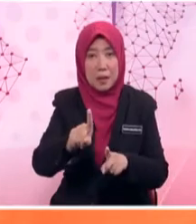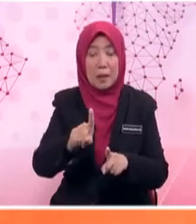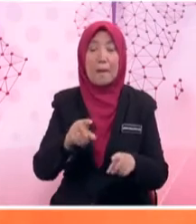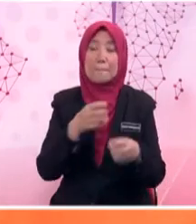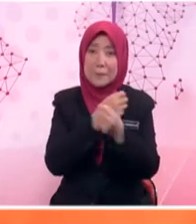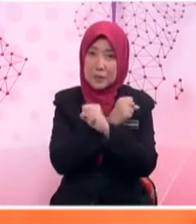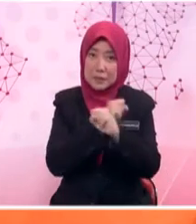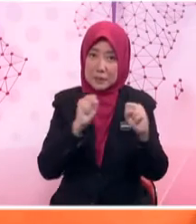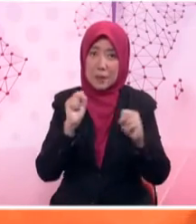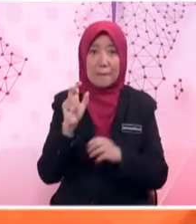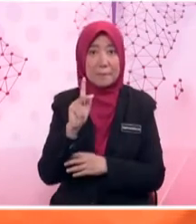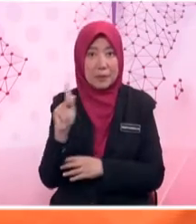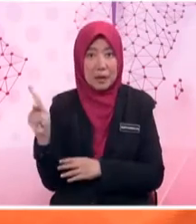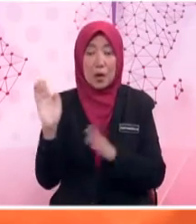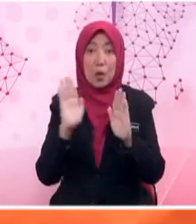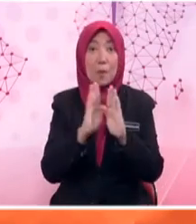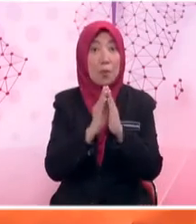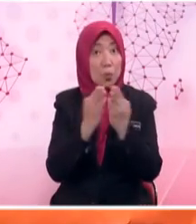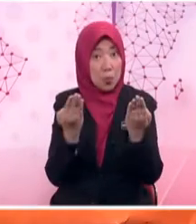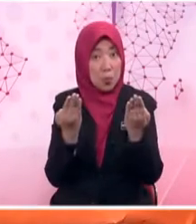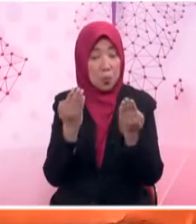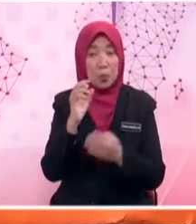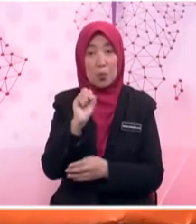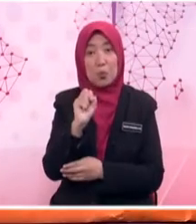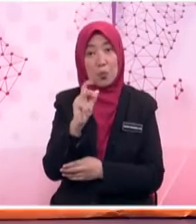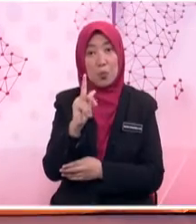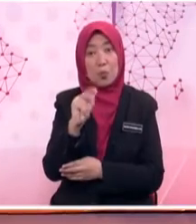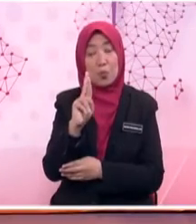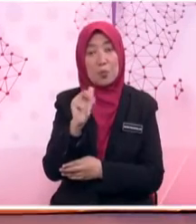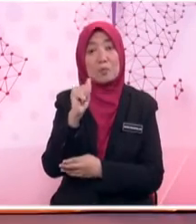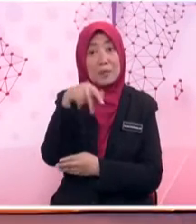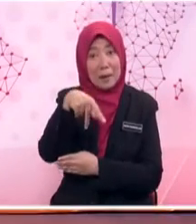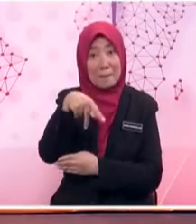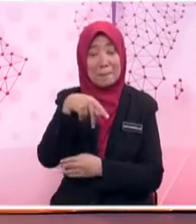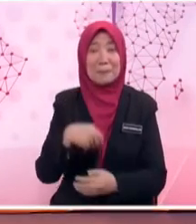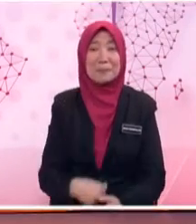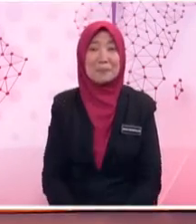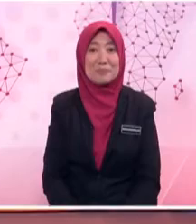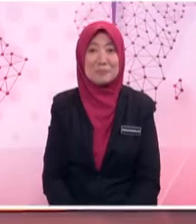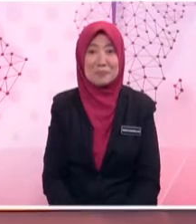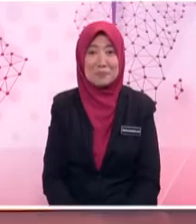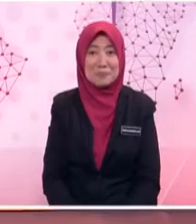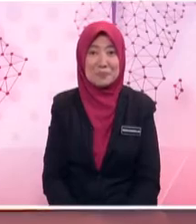betul. Usyuk membuat buku scrap ya. Okey. Baik.